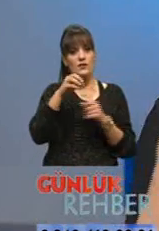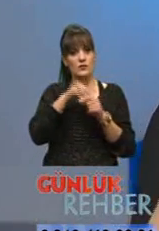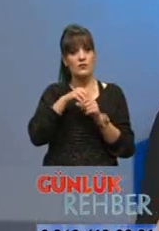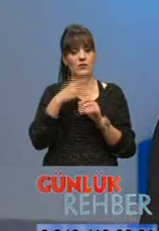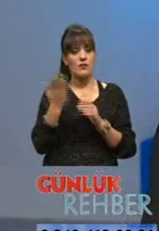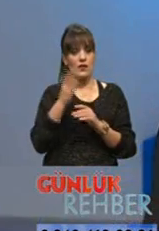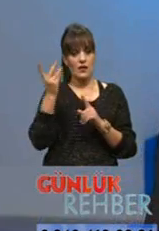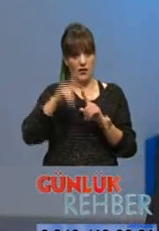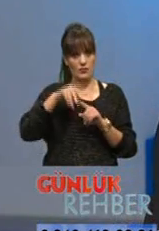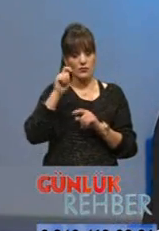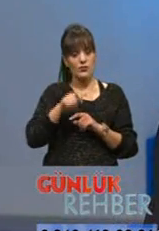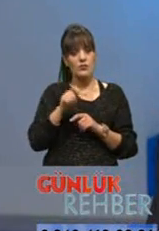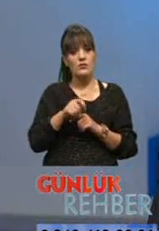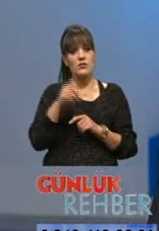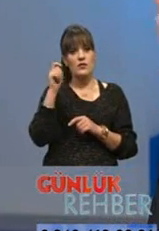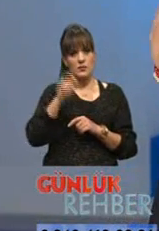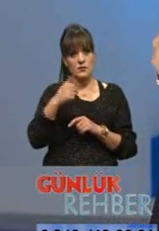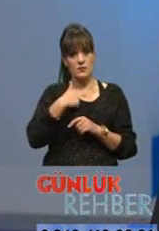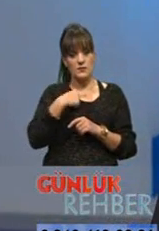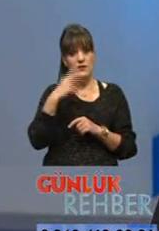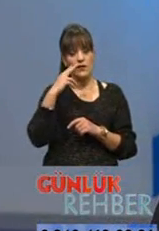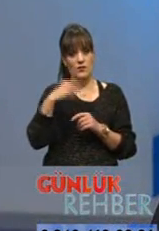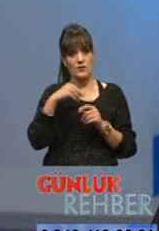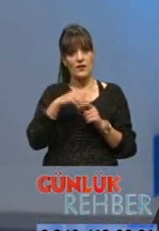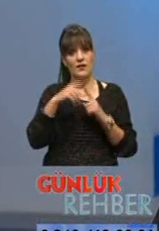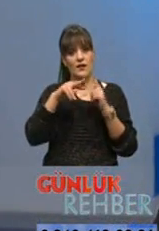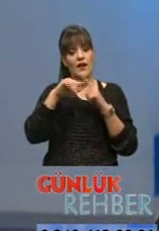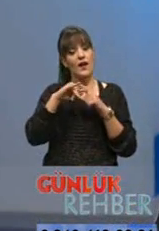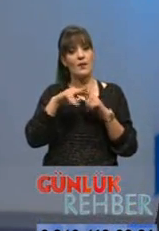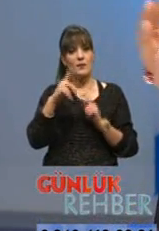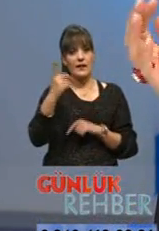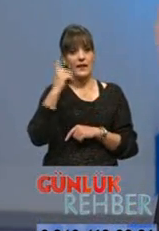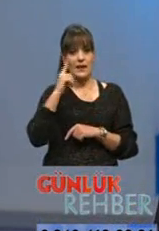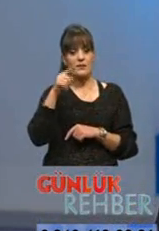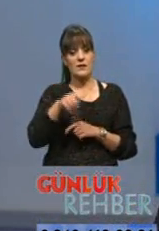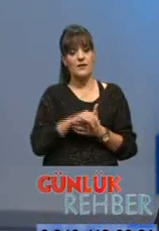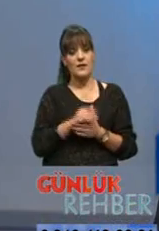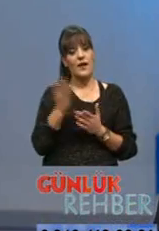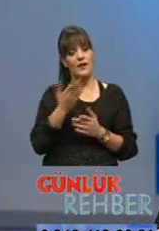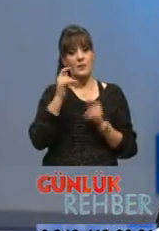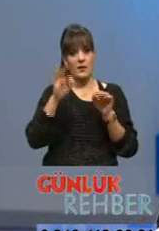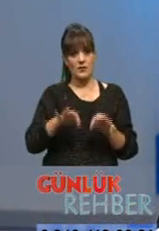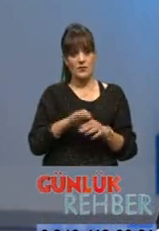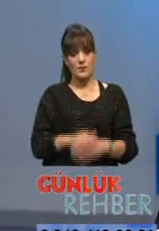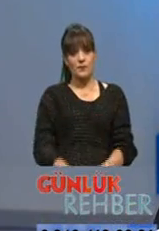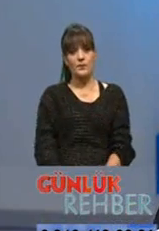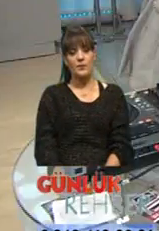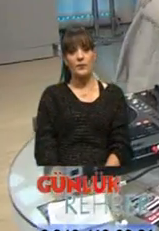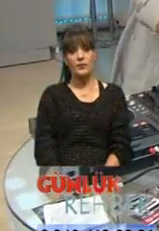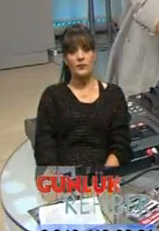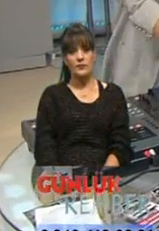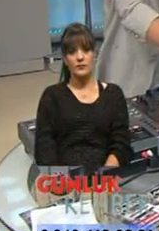falan katılıyorsun. Yapacak mı bize bir gösteri tabii. Taha? Tabii. Bir dinleyelim mi seni de? Evet. Haydi başlayalım.